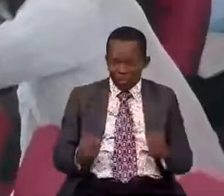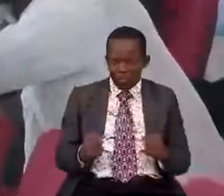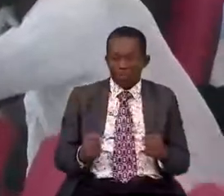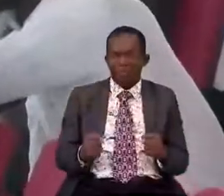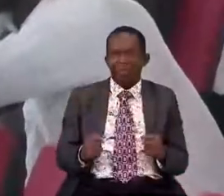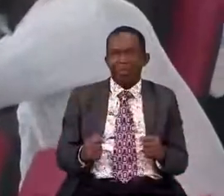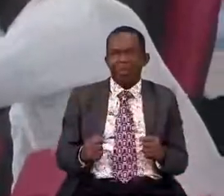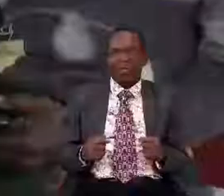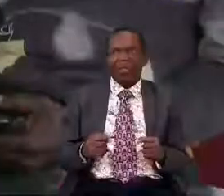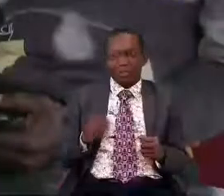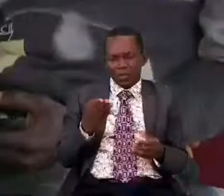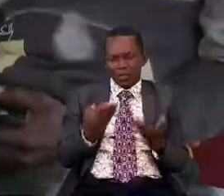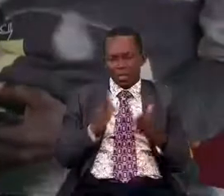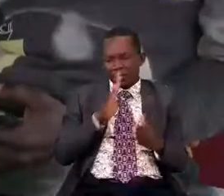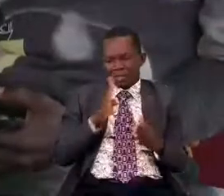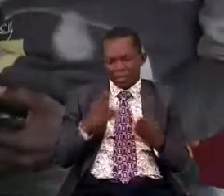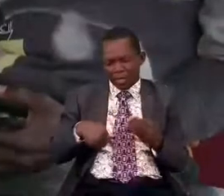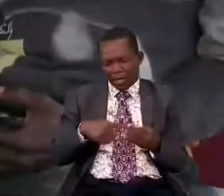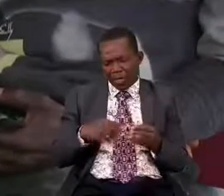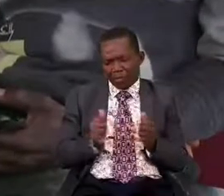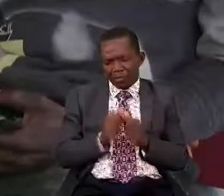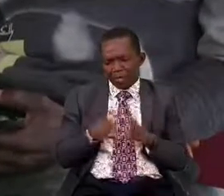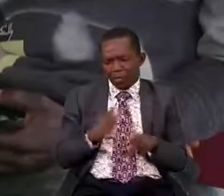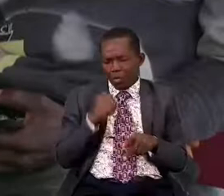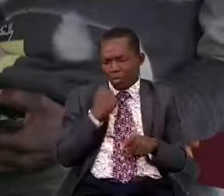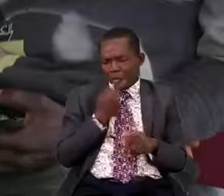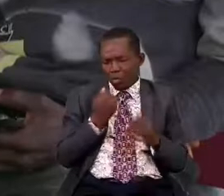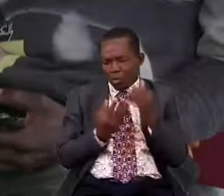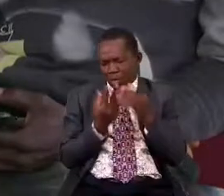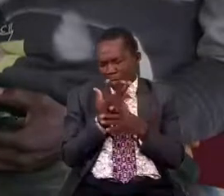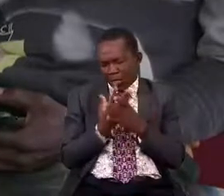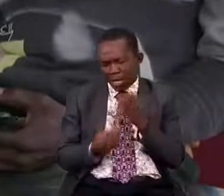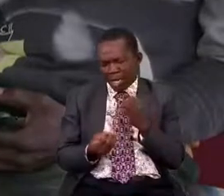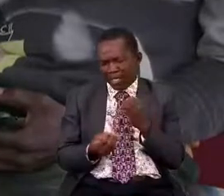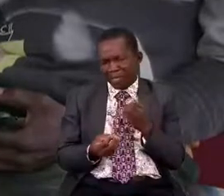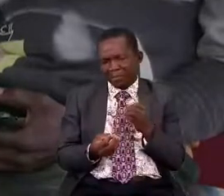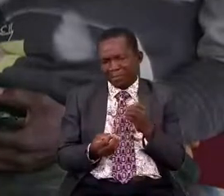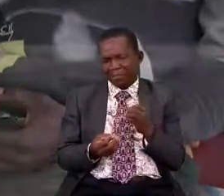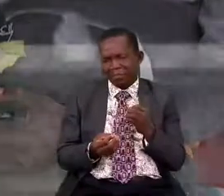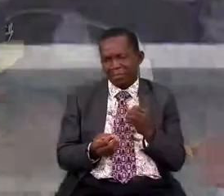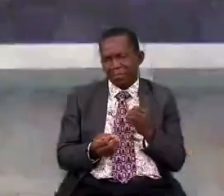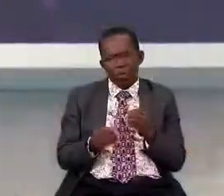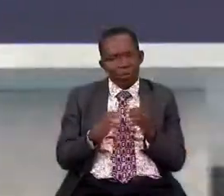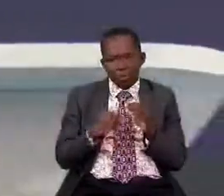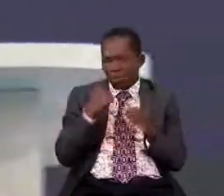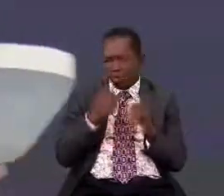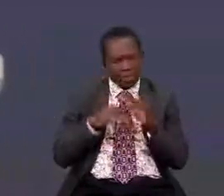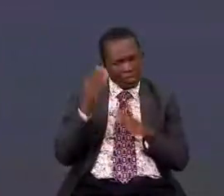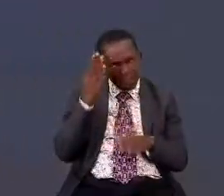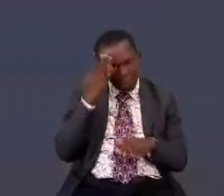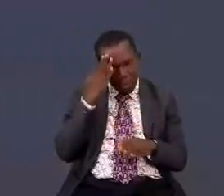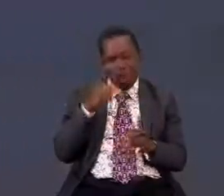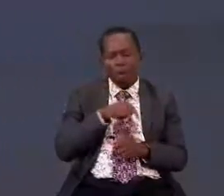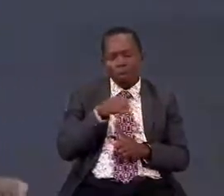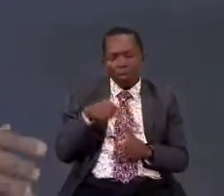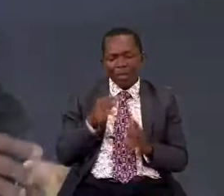rient quand la promesse s'était donnée. Parce que pour eux, ça c'est impossible pour eux. C'est incroyable